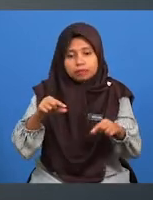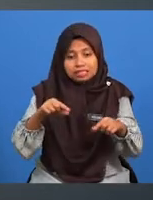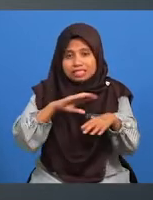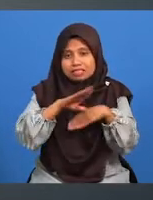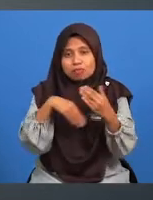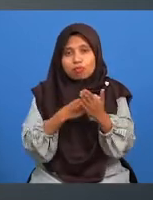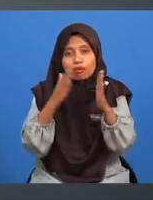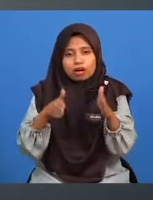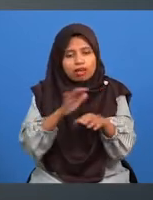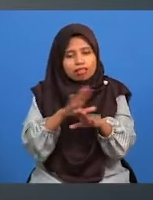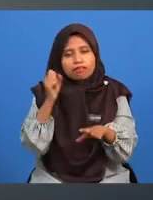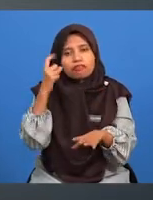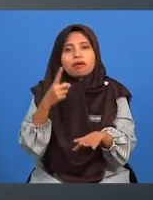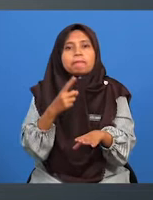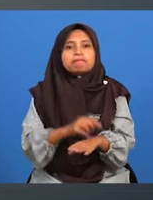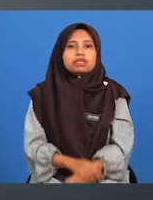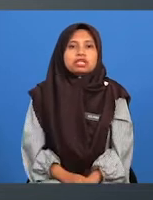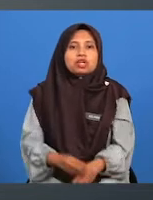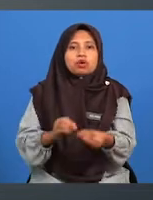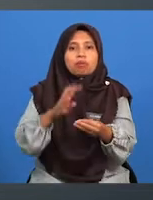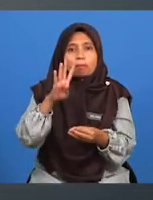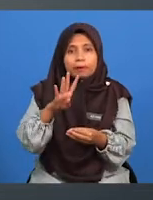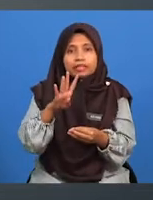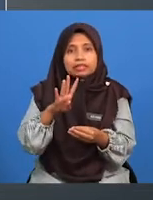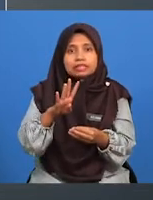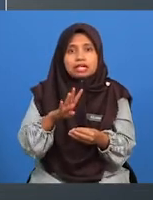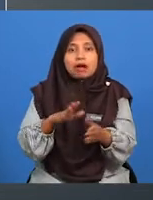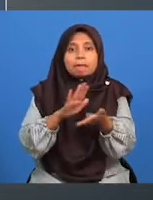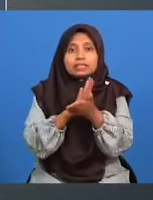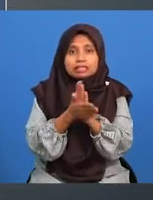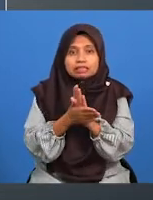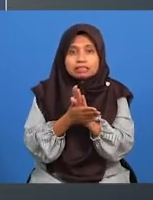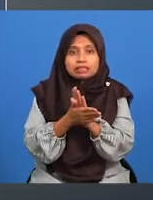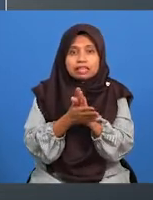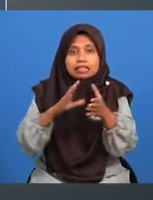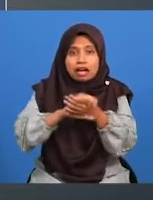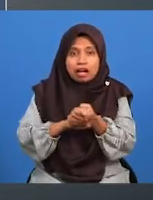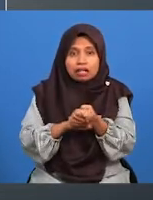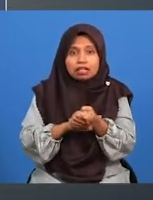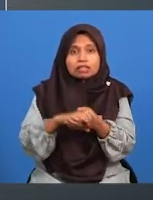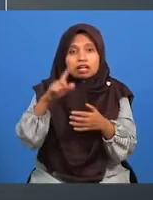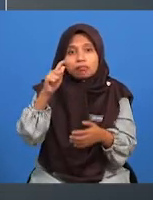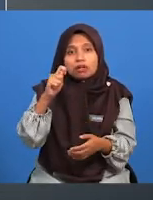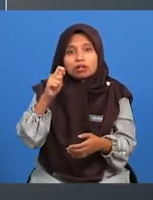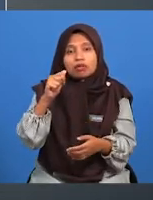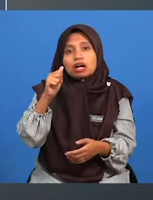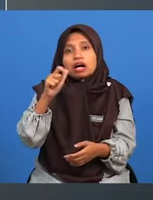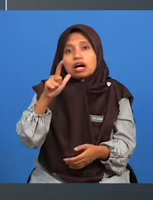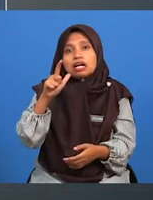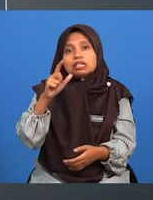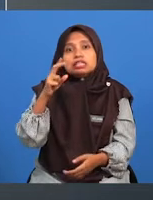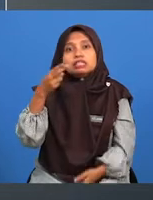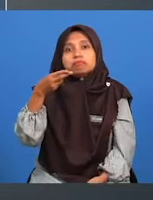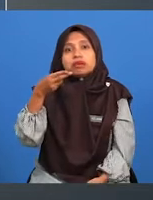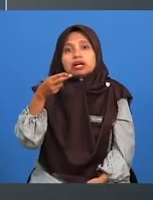yang tidak memahaminya dengan baik. Keempat, menjadikan akad tabarruk al-hibah,